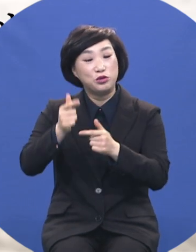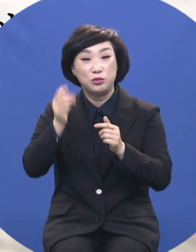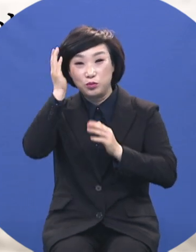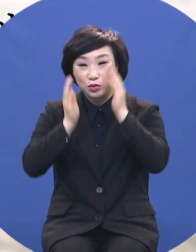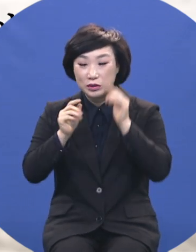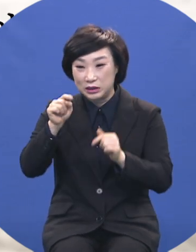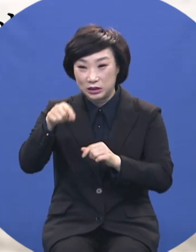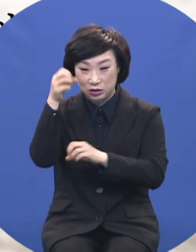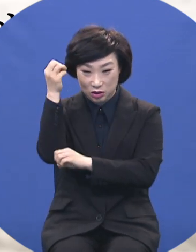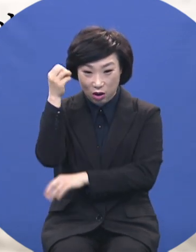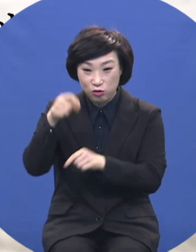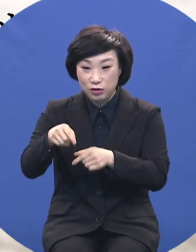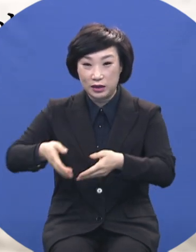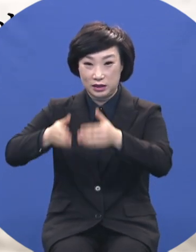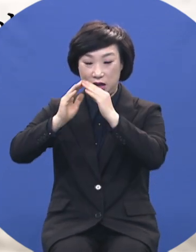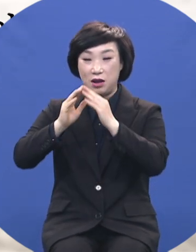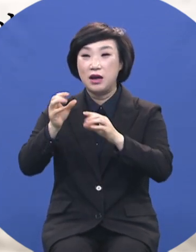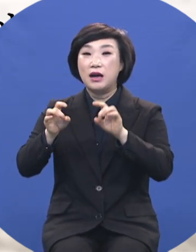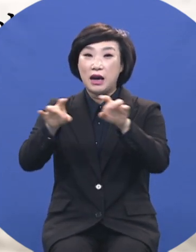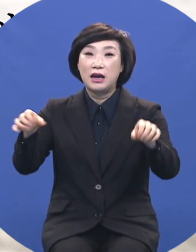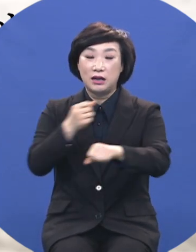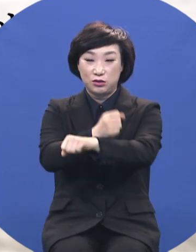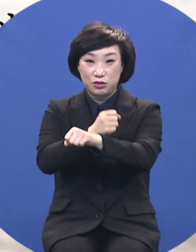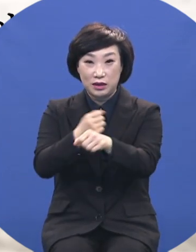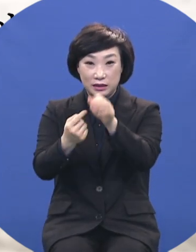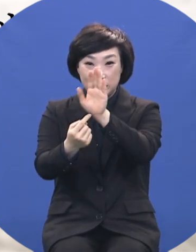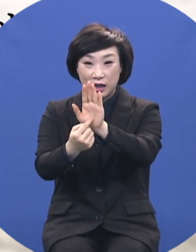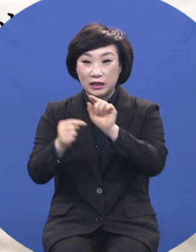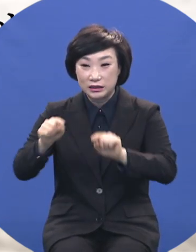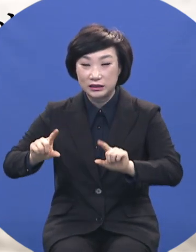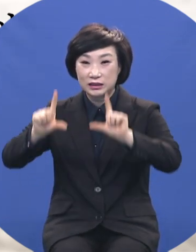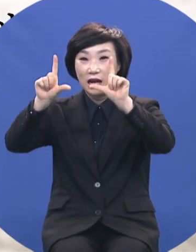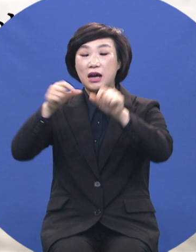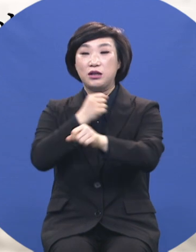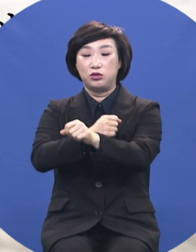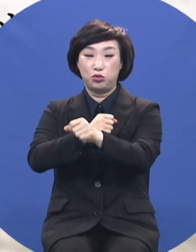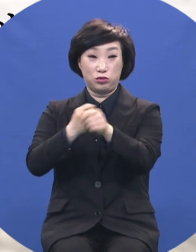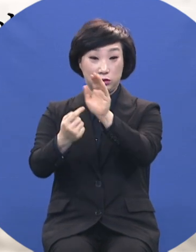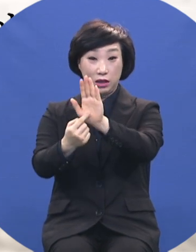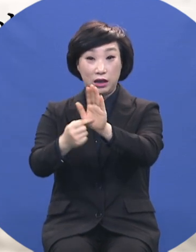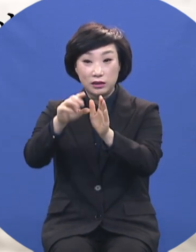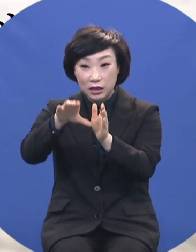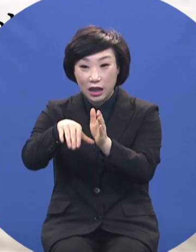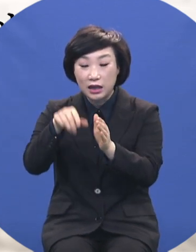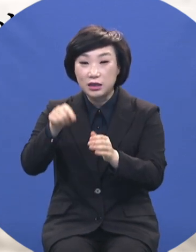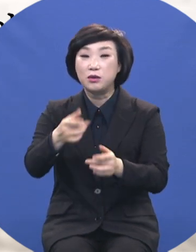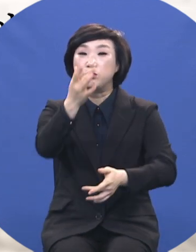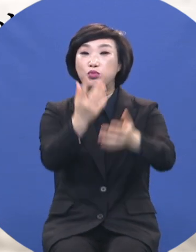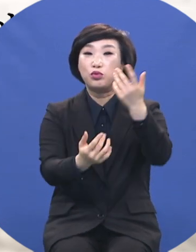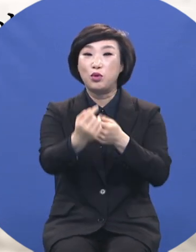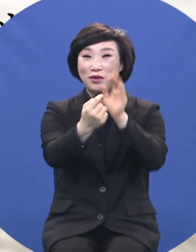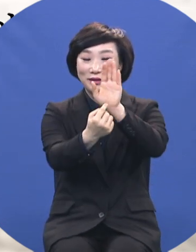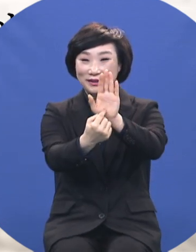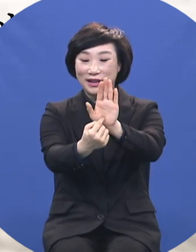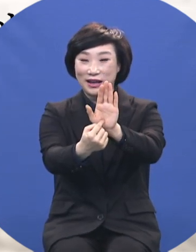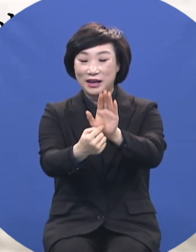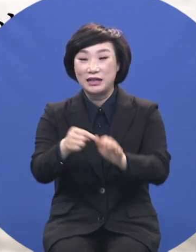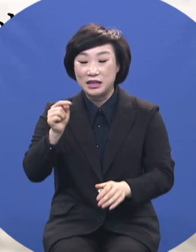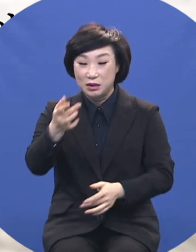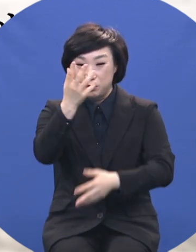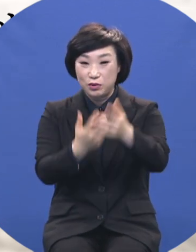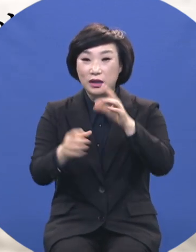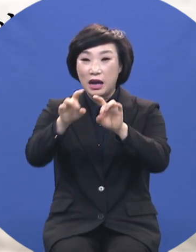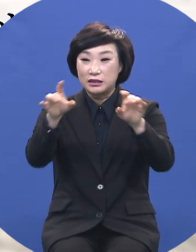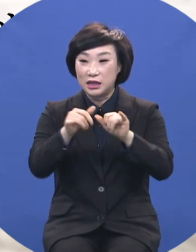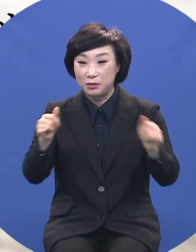세우면 각각 공력이 나타날 터인데 그날이 공력을 밝히리니 이는 불로 나타내고 그 불이